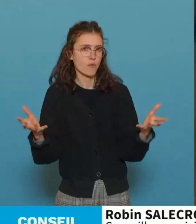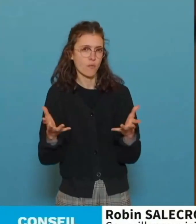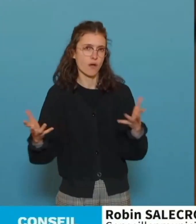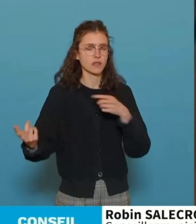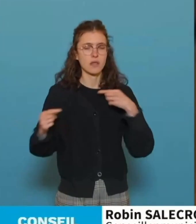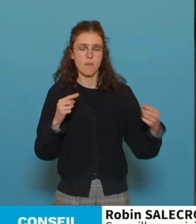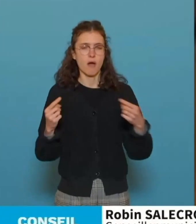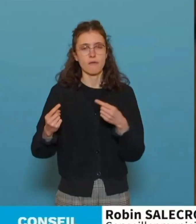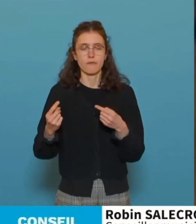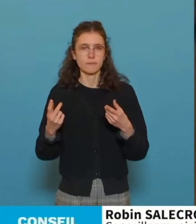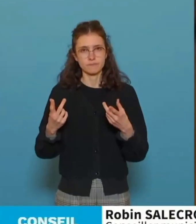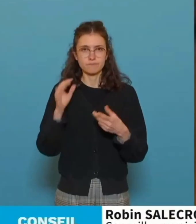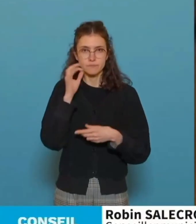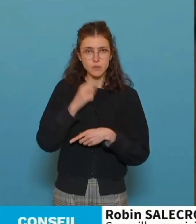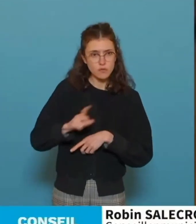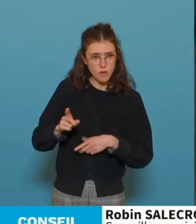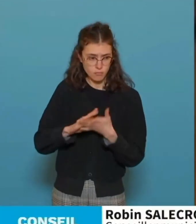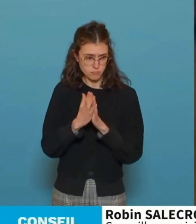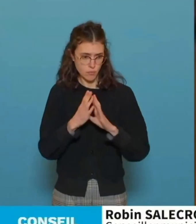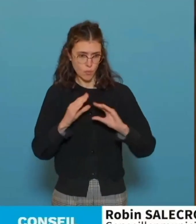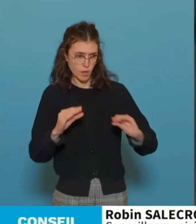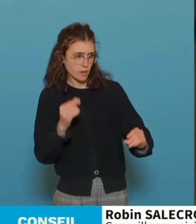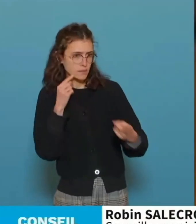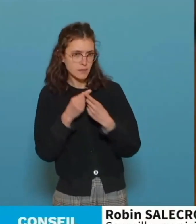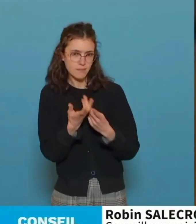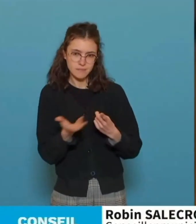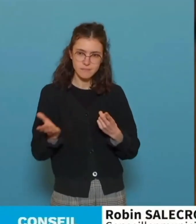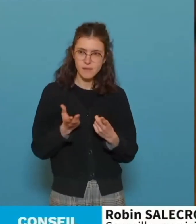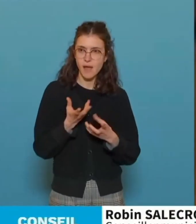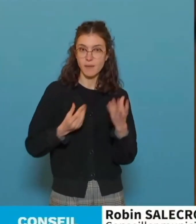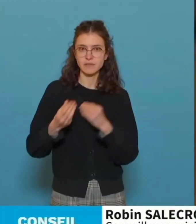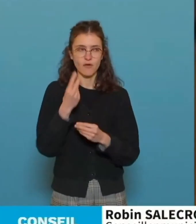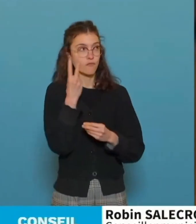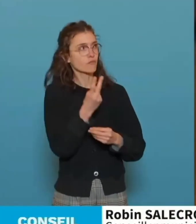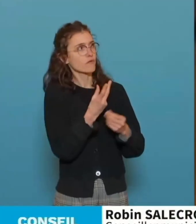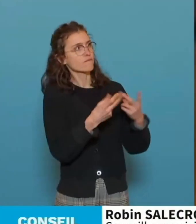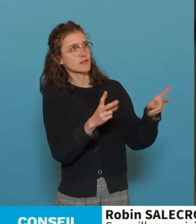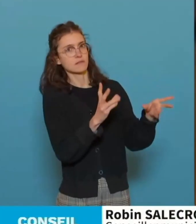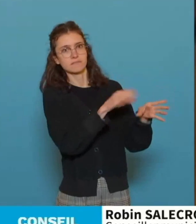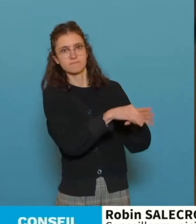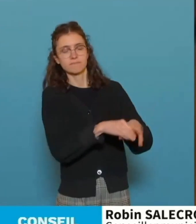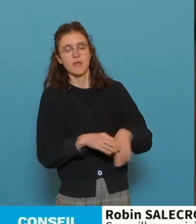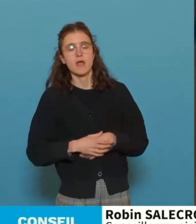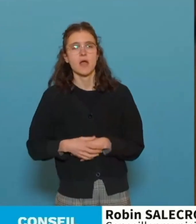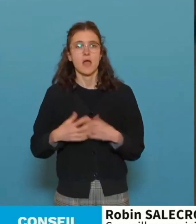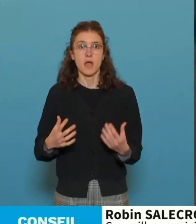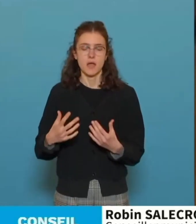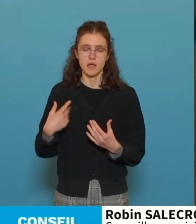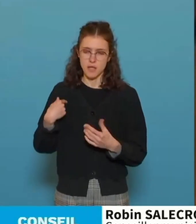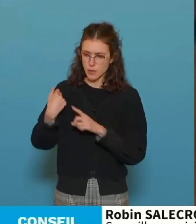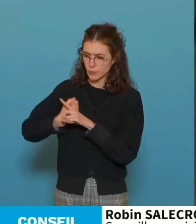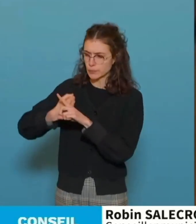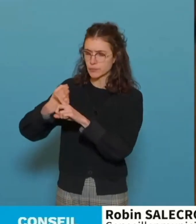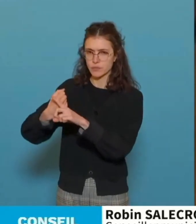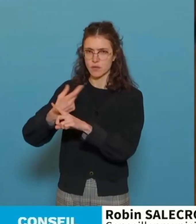ville, dans le quotidien de ses habitants. Aujourd'hui, à travers ces dénominations, ce sont des luttes que nous faisons entrer dans la pierre